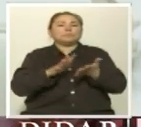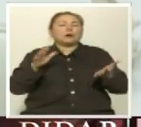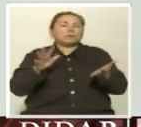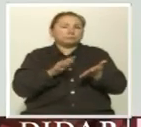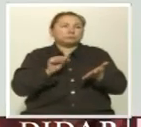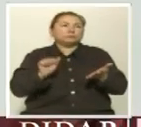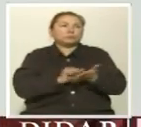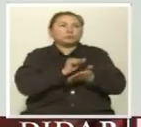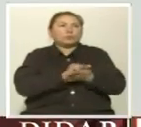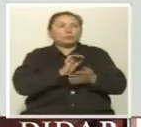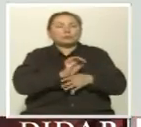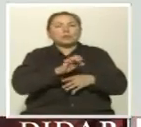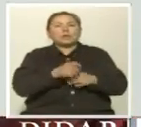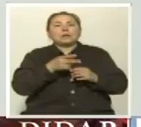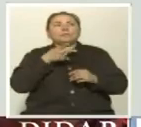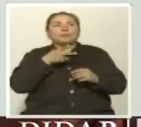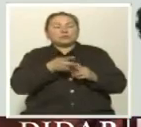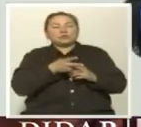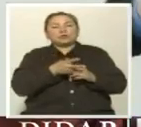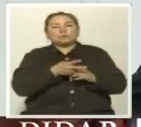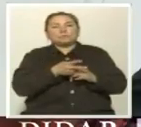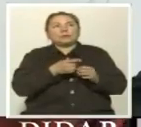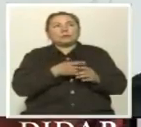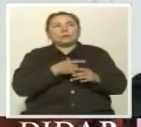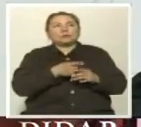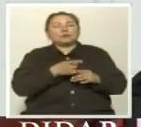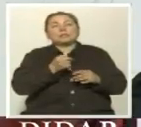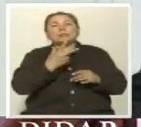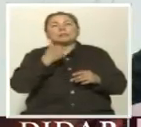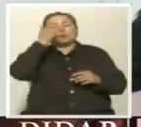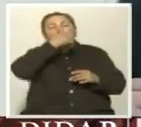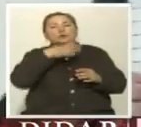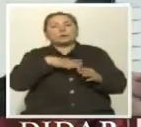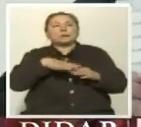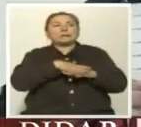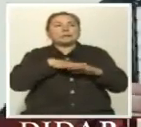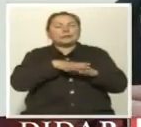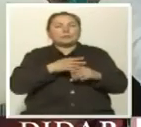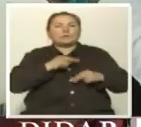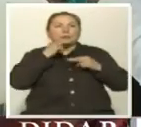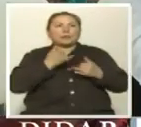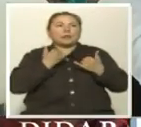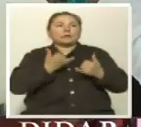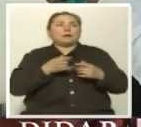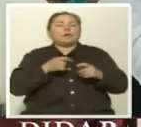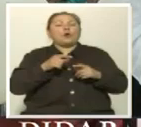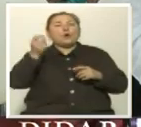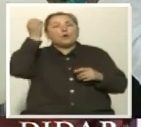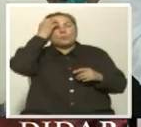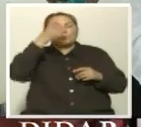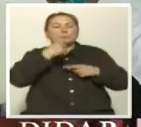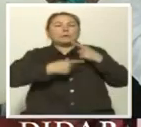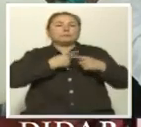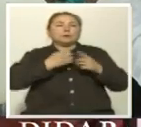1913 года издание вышедшее в свет с целью пробуждения сознания населения оказывает большое влияние на формирование умов